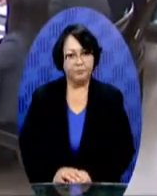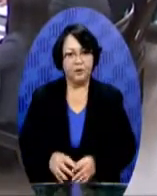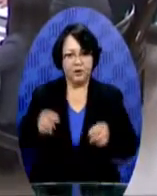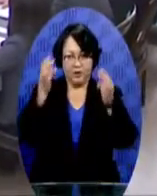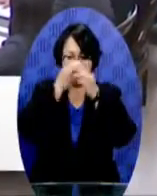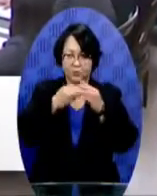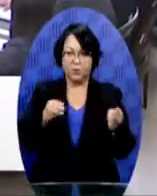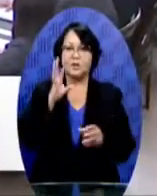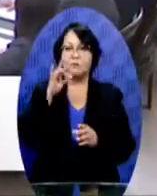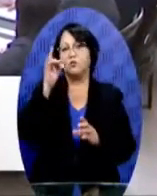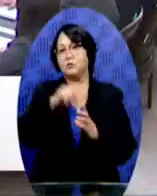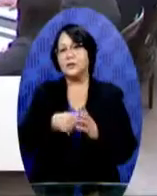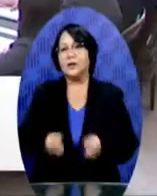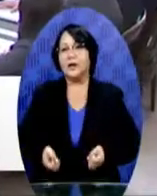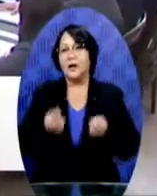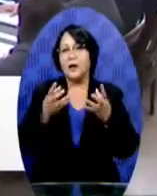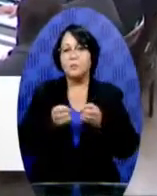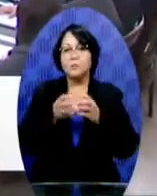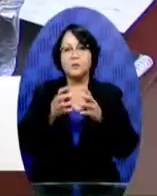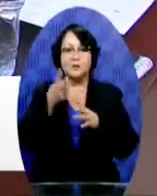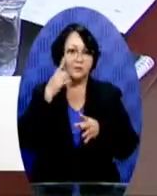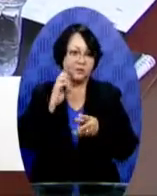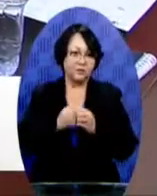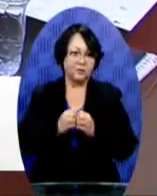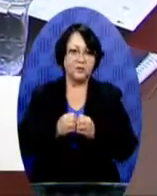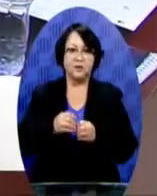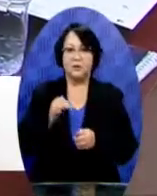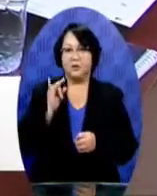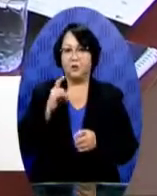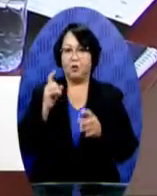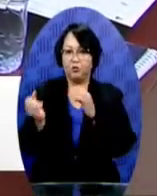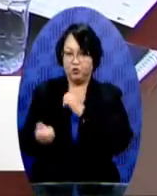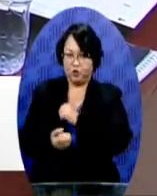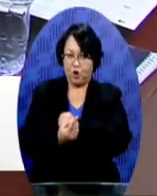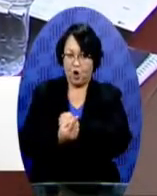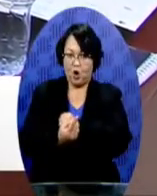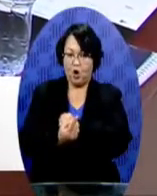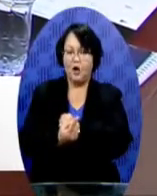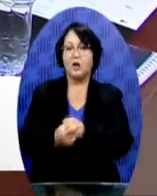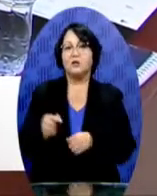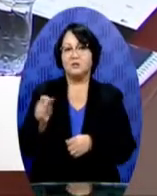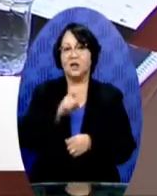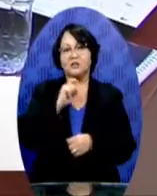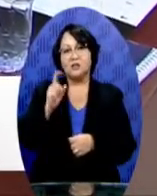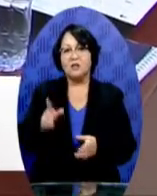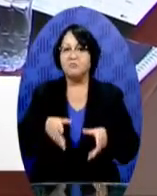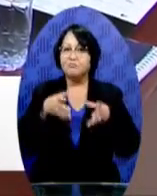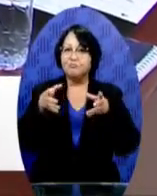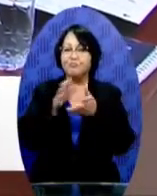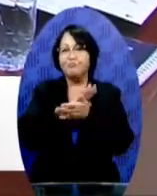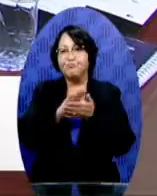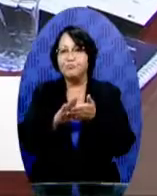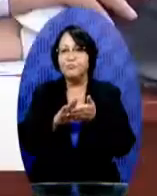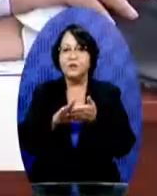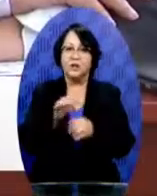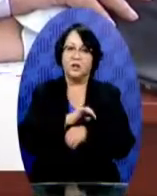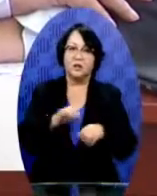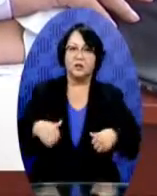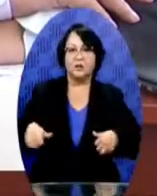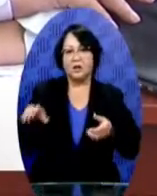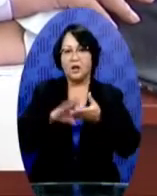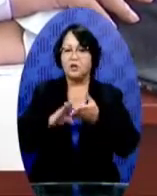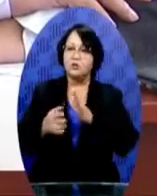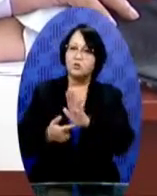Шинжлэх ухааны салбараас гарч байгаа бүтээгдэхүүнүүд ихэвчлэн өвөрмөс шинжийг агуулсан зах зээл дээр шинэ. Эдгээр бүтээгдэхүүнийг хэрэглэгчдэд таниулахад